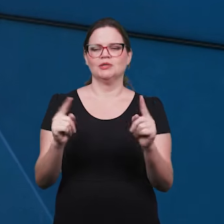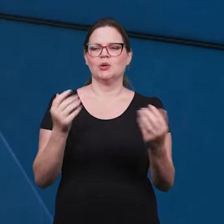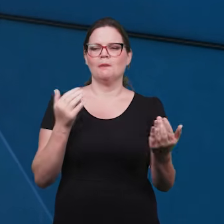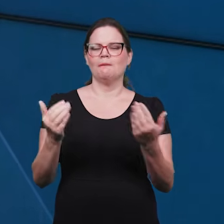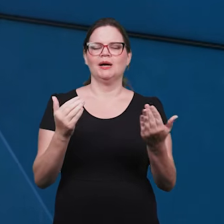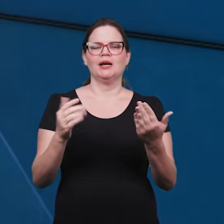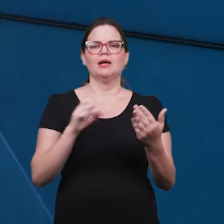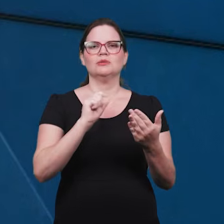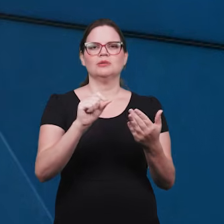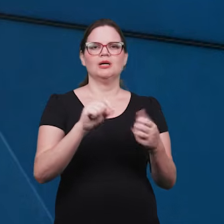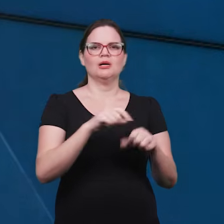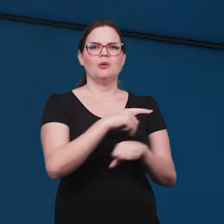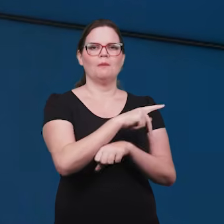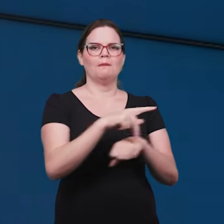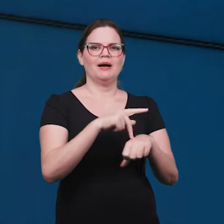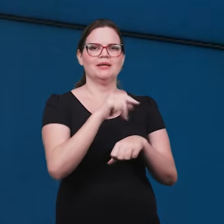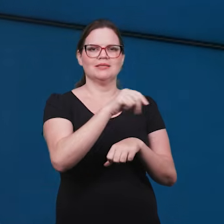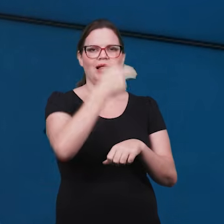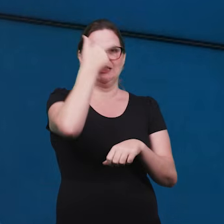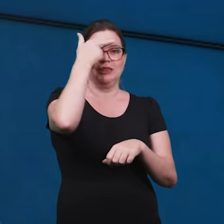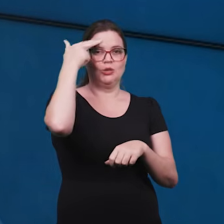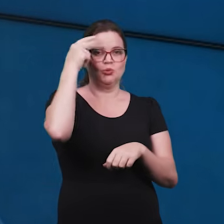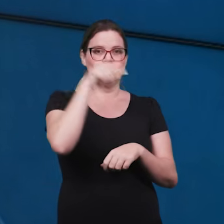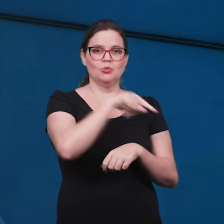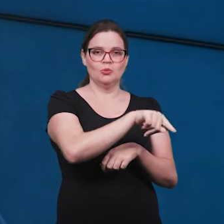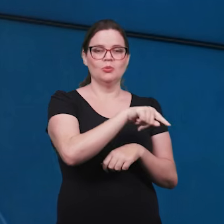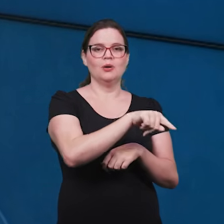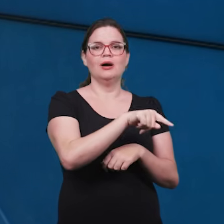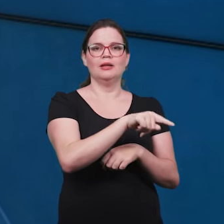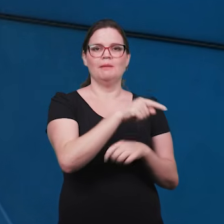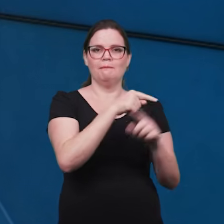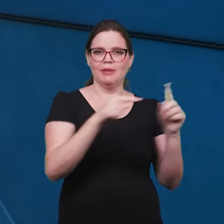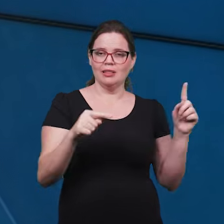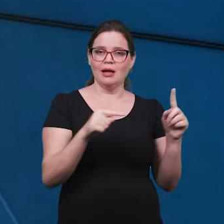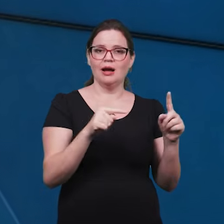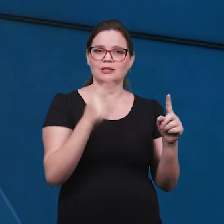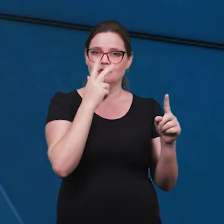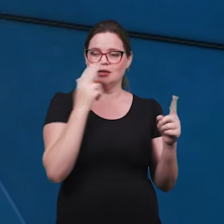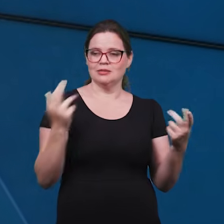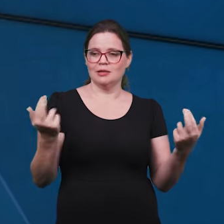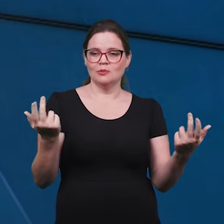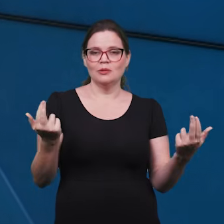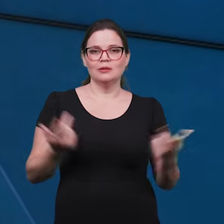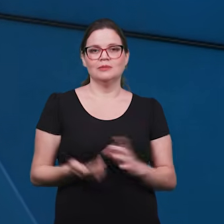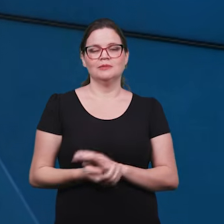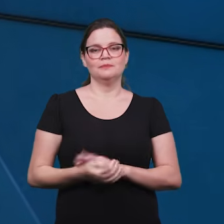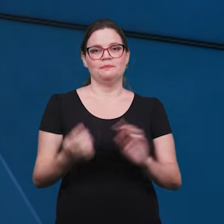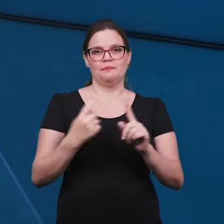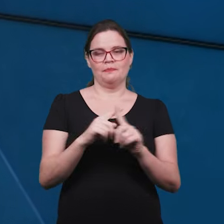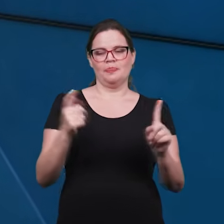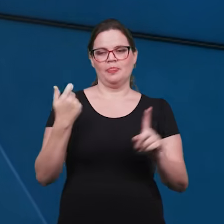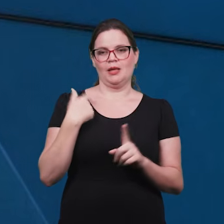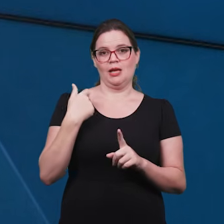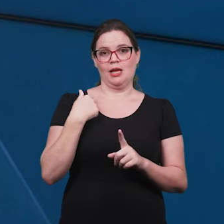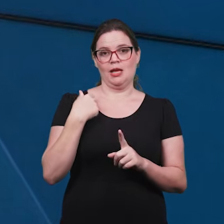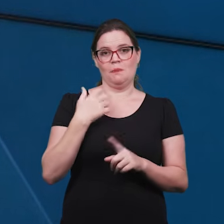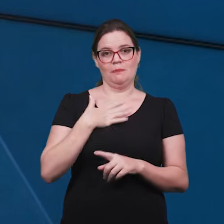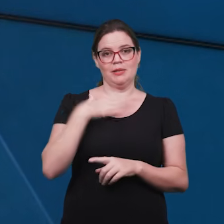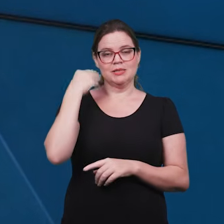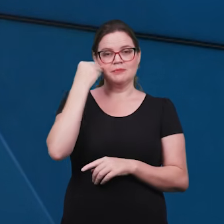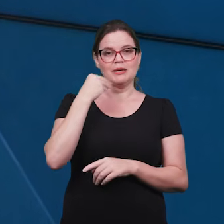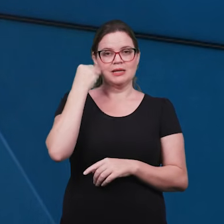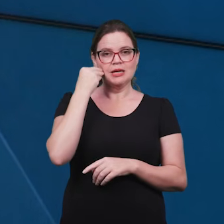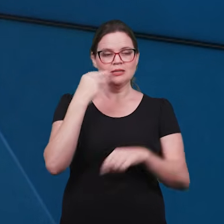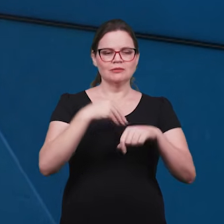metade, comparando a metade da população da Lituânia. И я беру на себе, Então eu